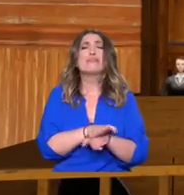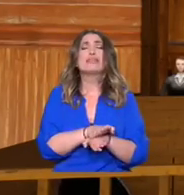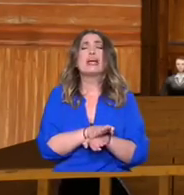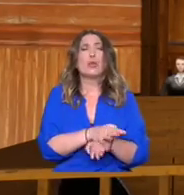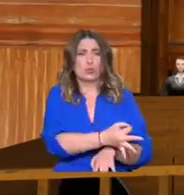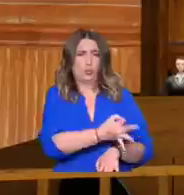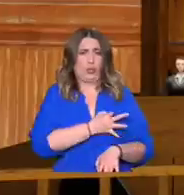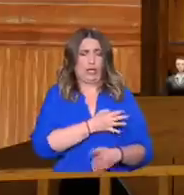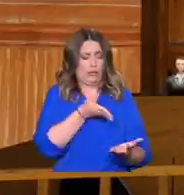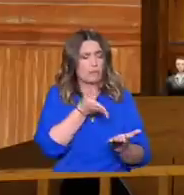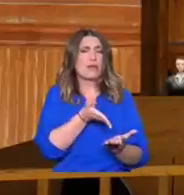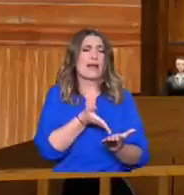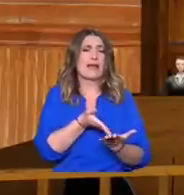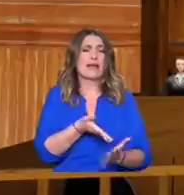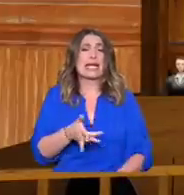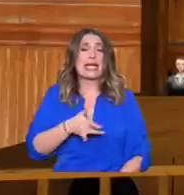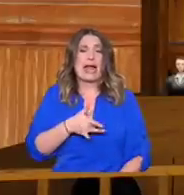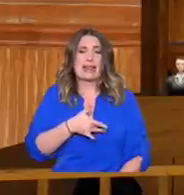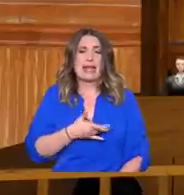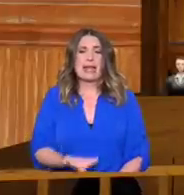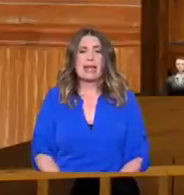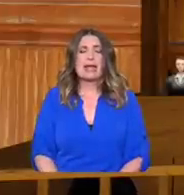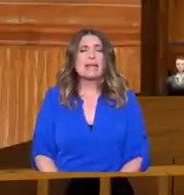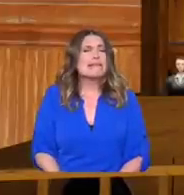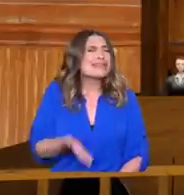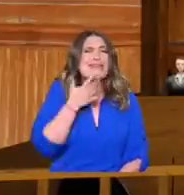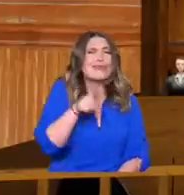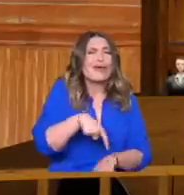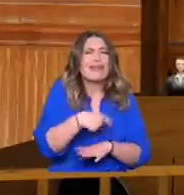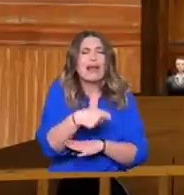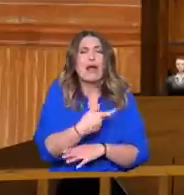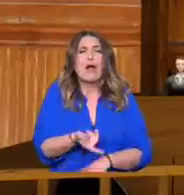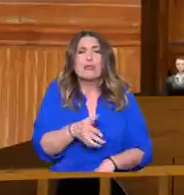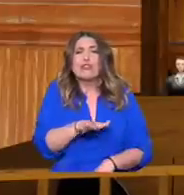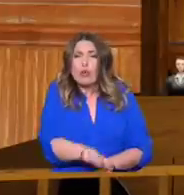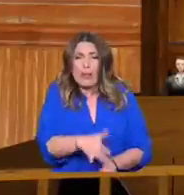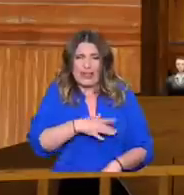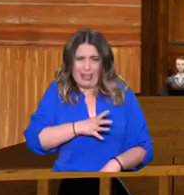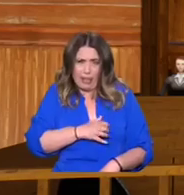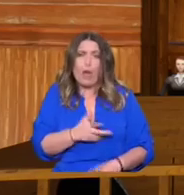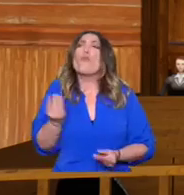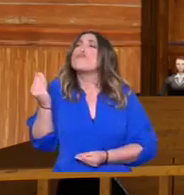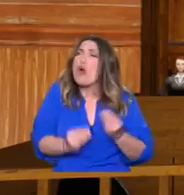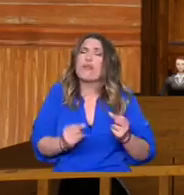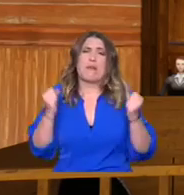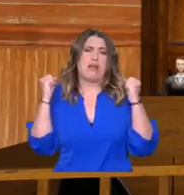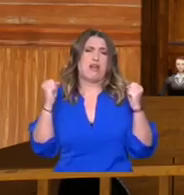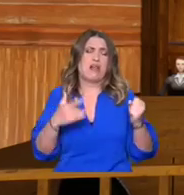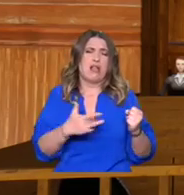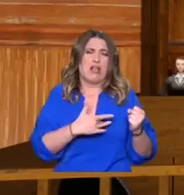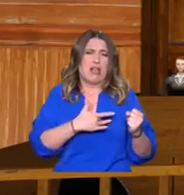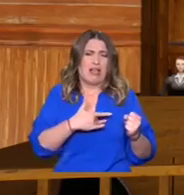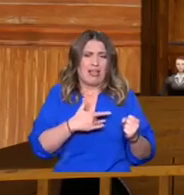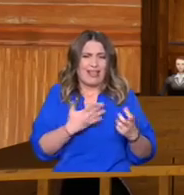είπε γιατί το δικαστήριο βασανίζεται, το παιδί ήταν μια ορολογιακή βόμβα. Γιατί προβλέπεται να γίνει μαγνητική